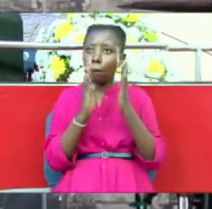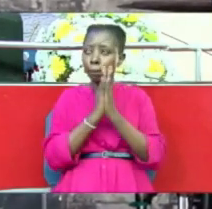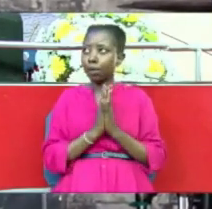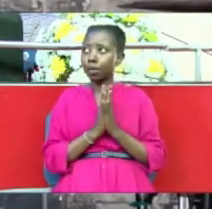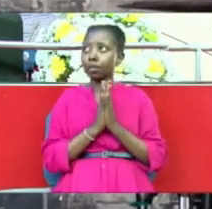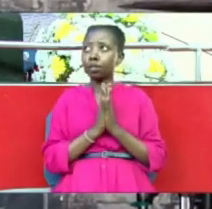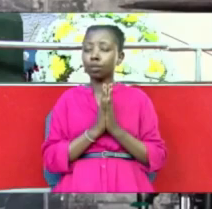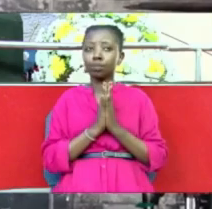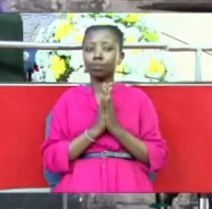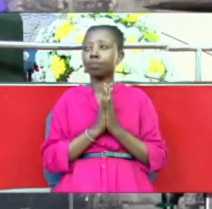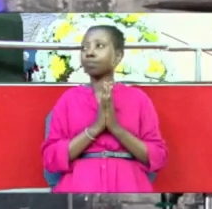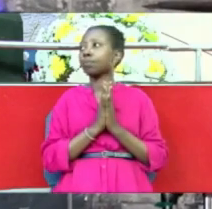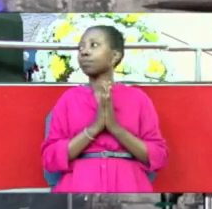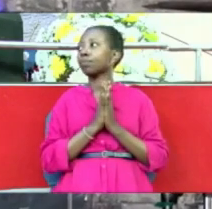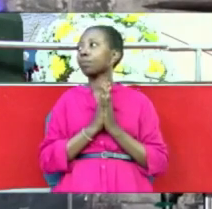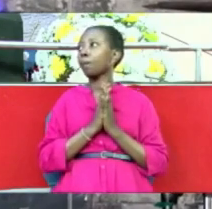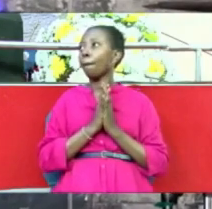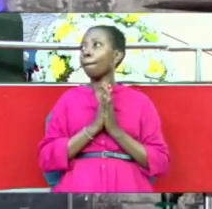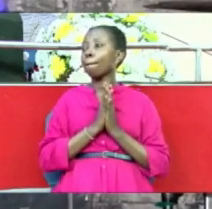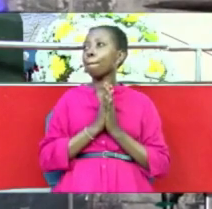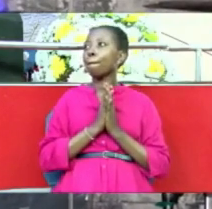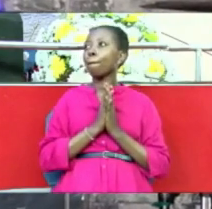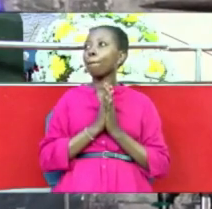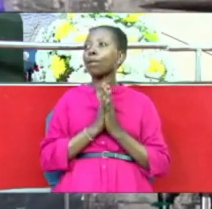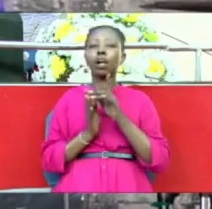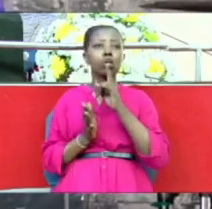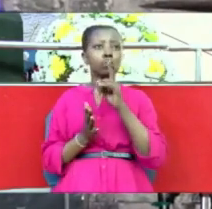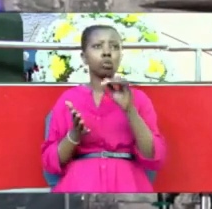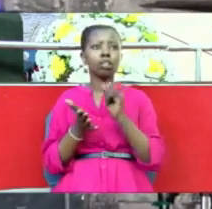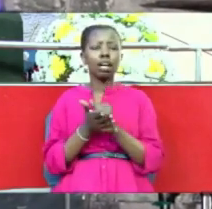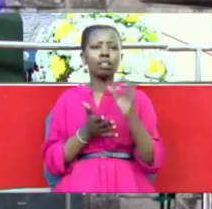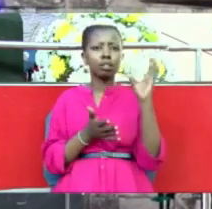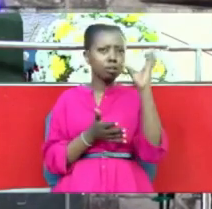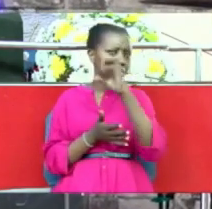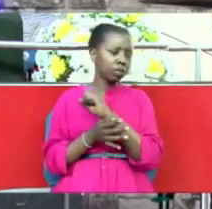Sio ndio? Yes. Ili tusikose, tuseme vile ninasema. Uzi.